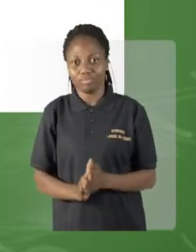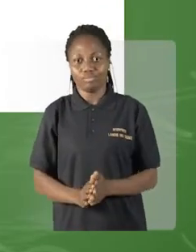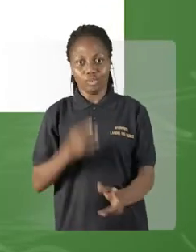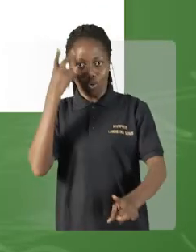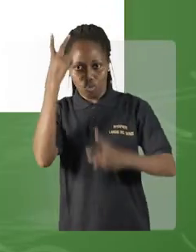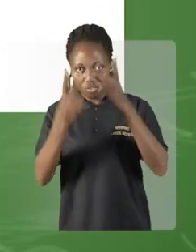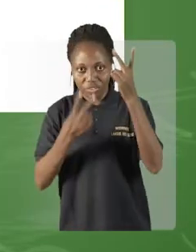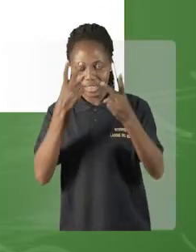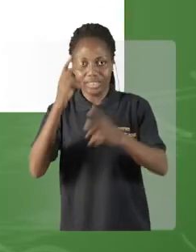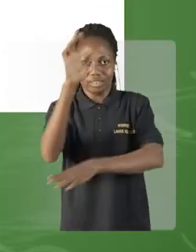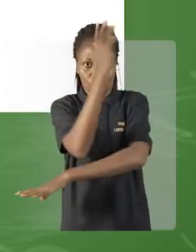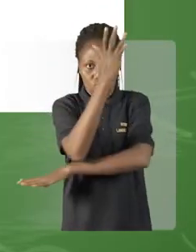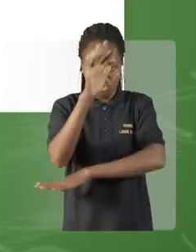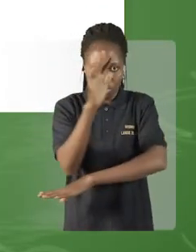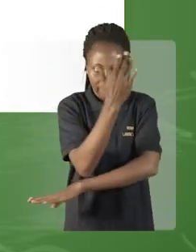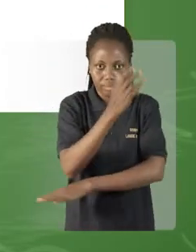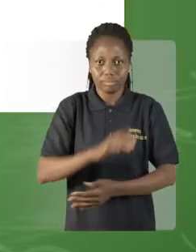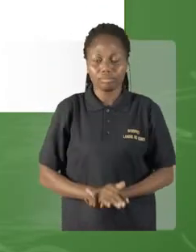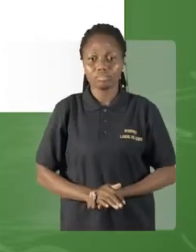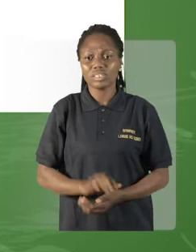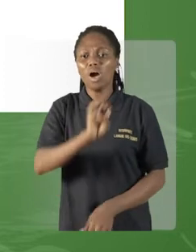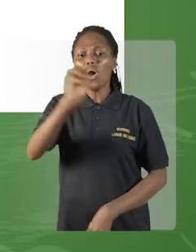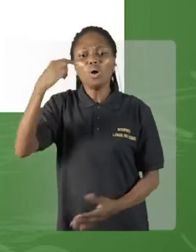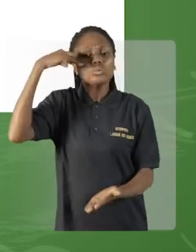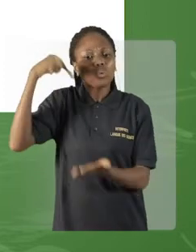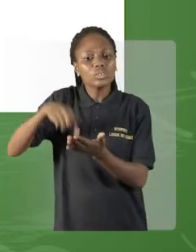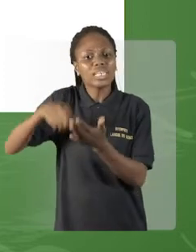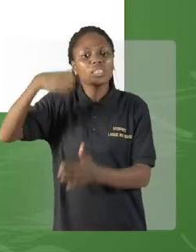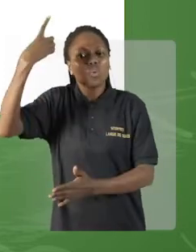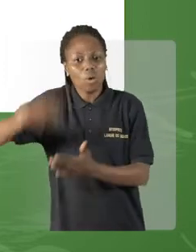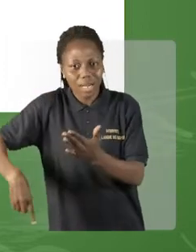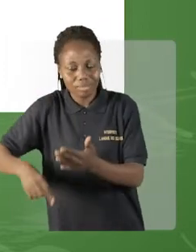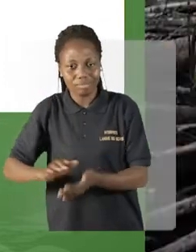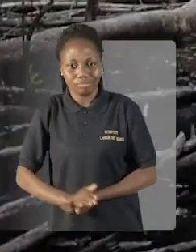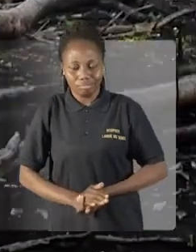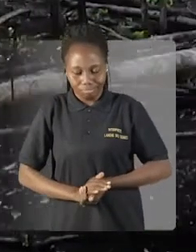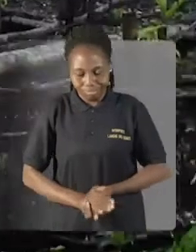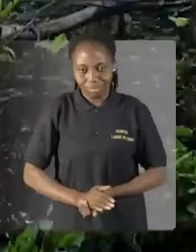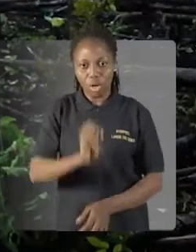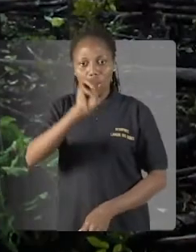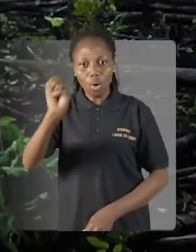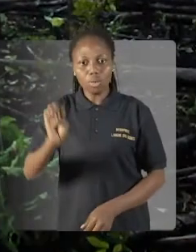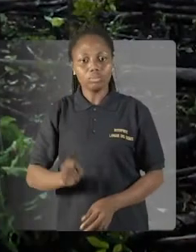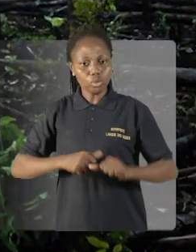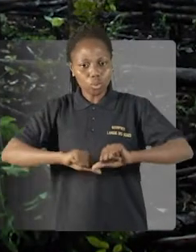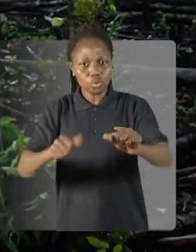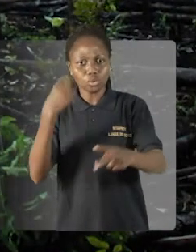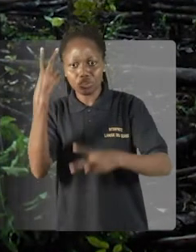constaté? Ils ont constaté que de larges superficies de cette forêt ont été